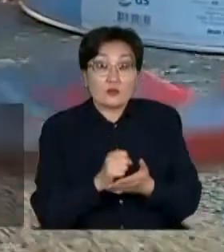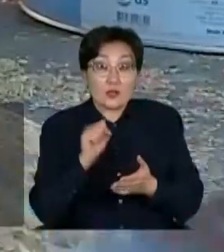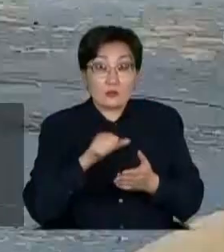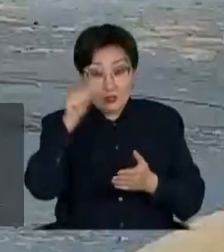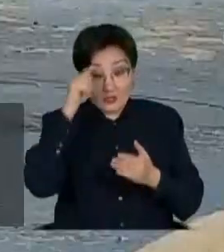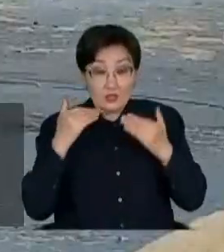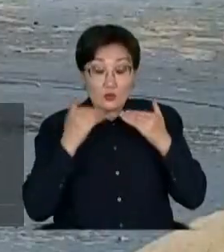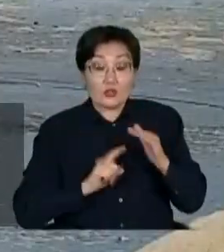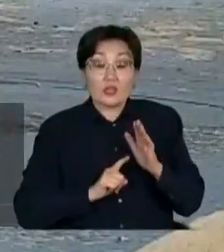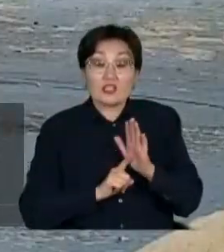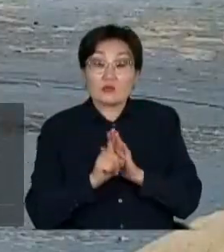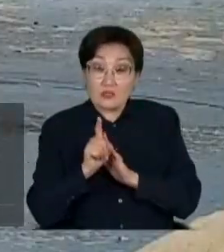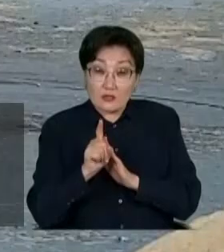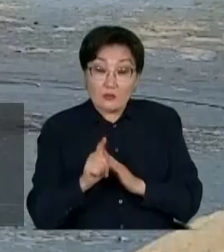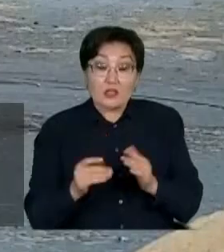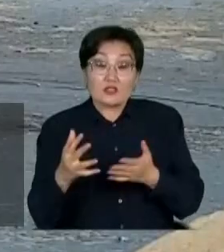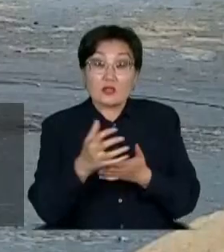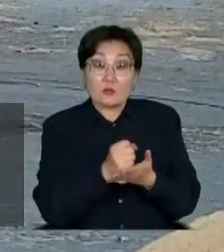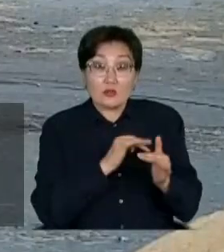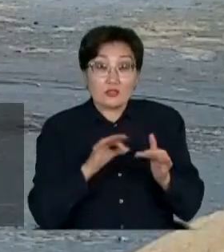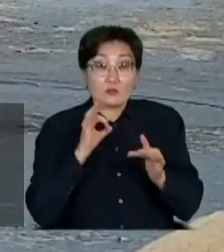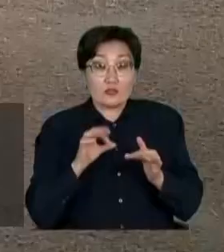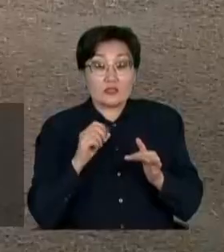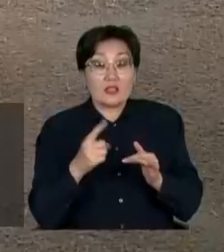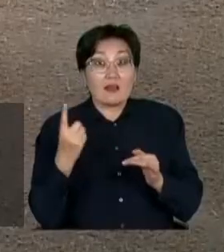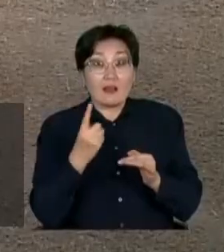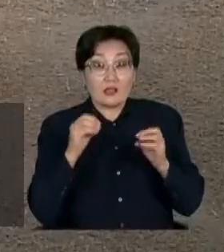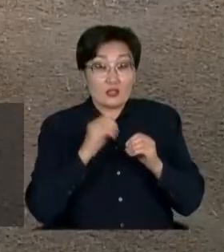соңында түскен еді. Жиын терім науқаны қазан айының алғашқы 10